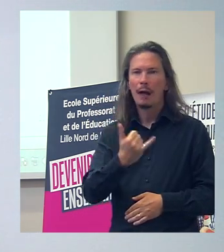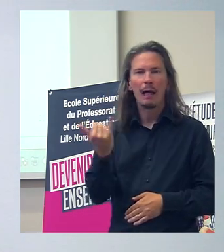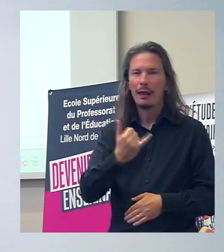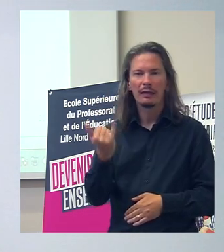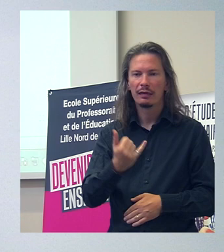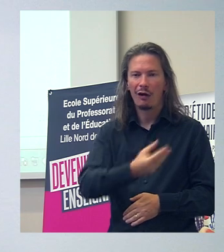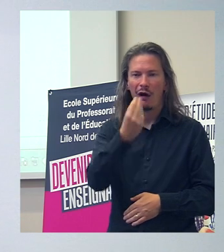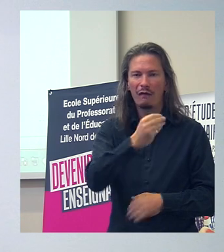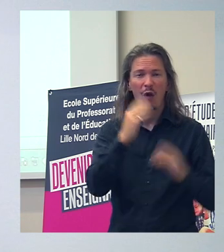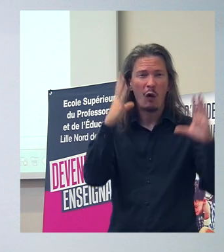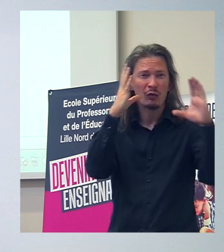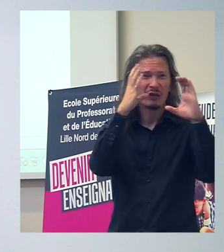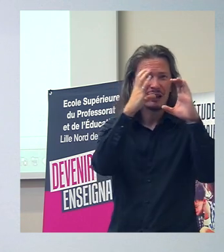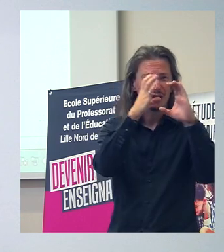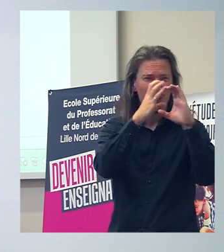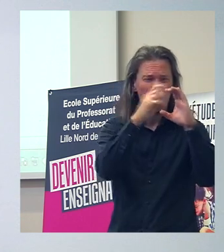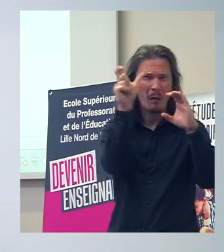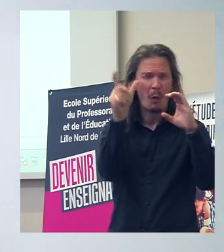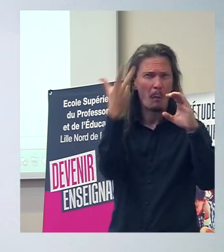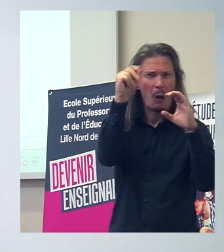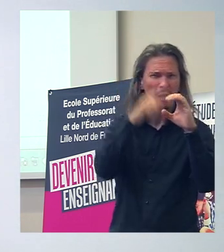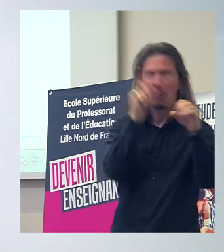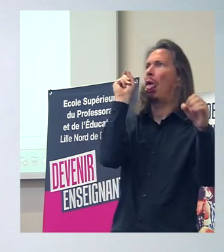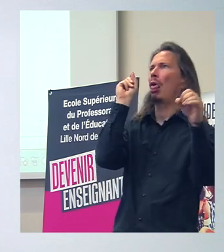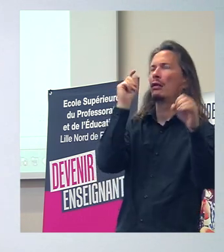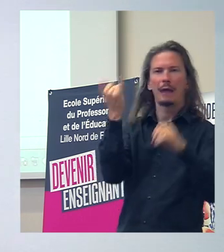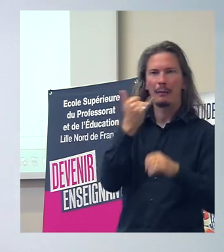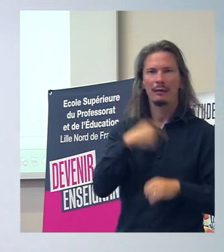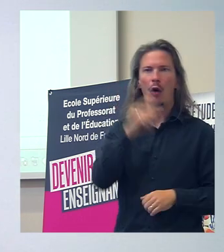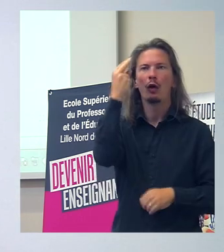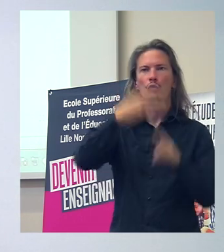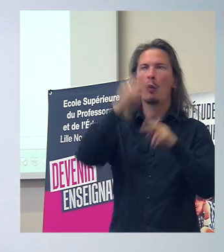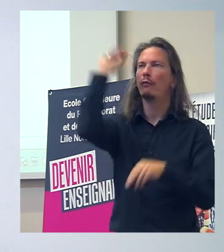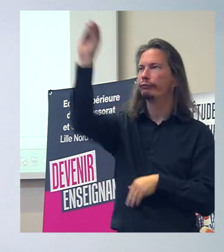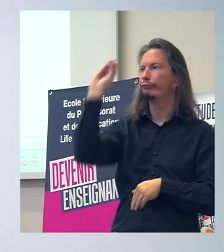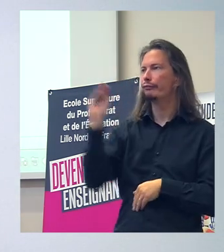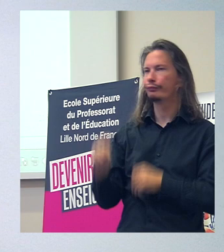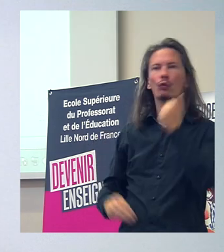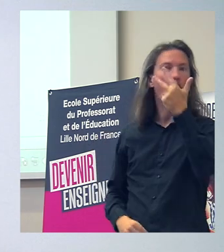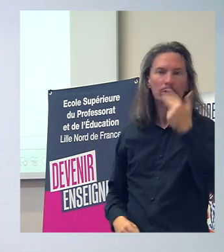l'attention parce qu'on ne comprend pas un nom. Donc, j'écris trois noms au tableau.